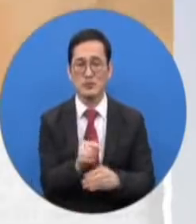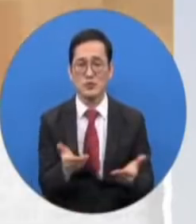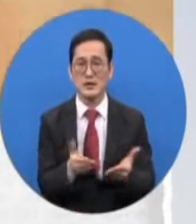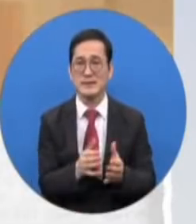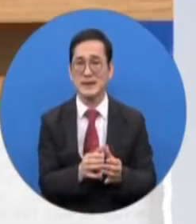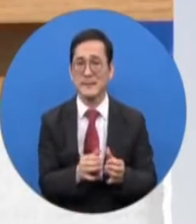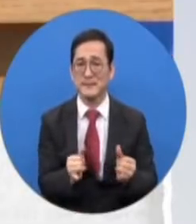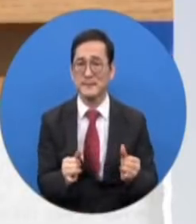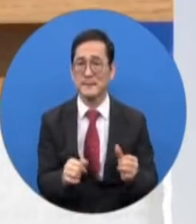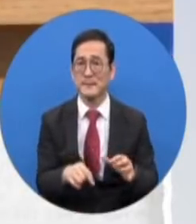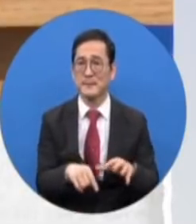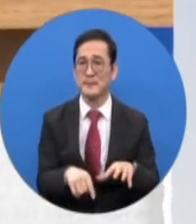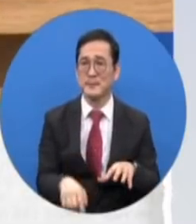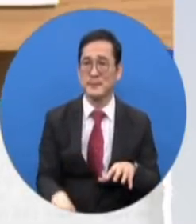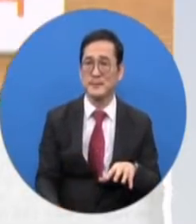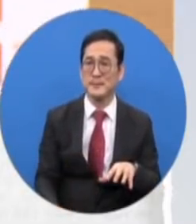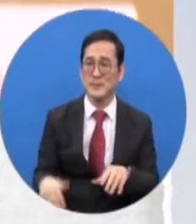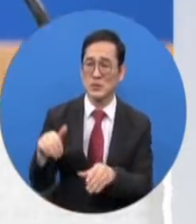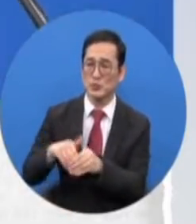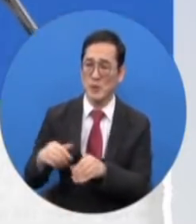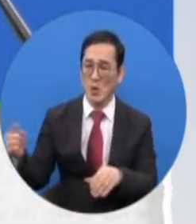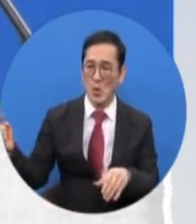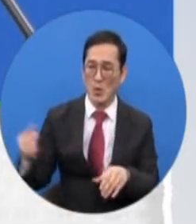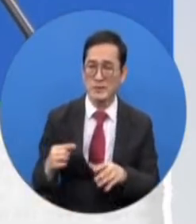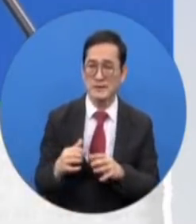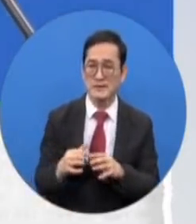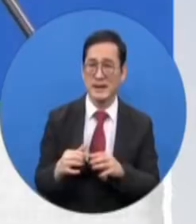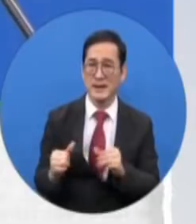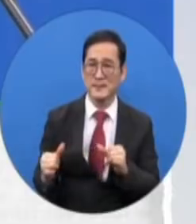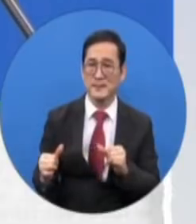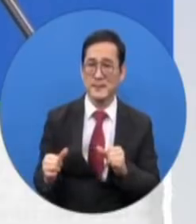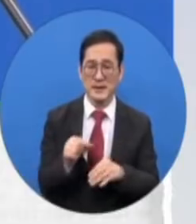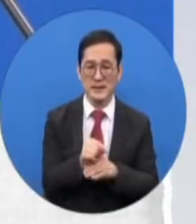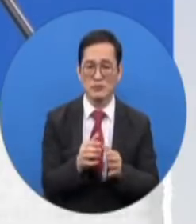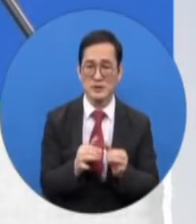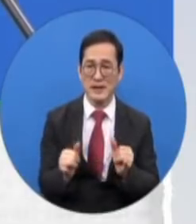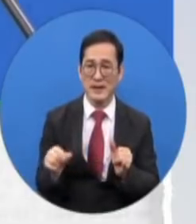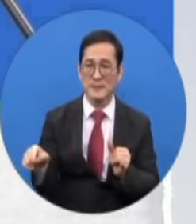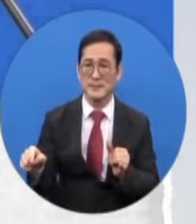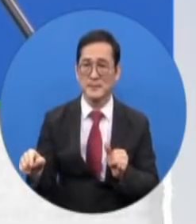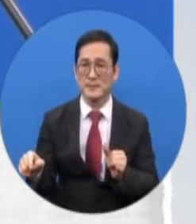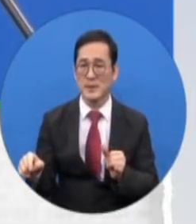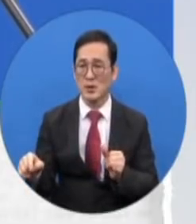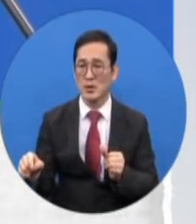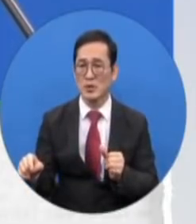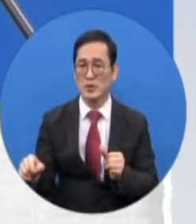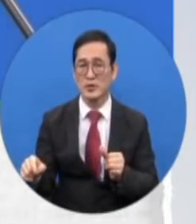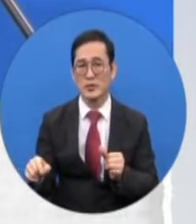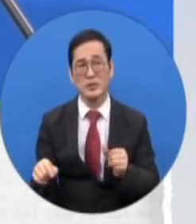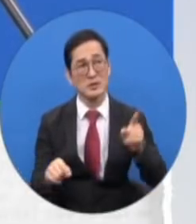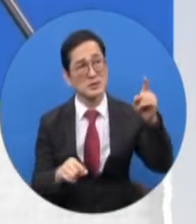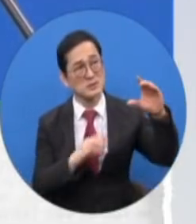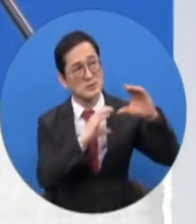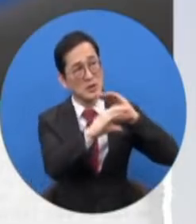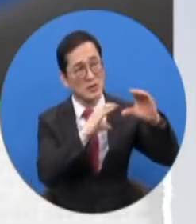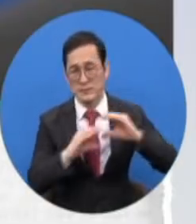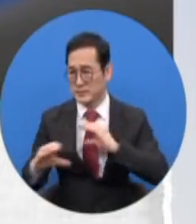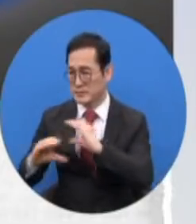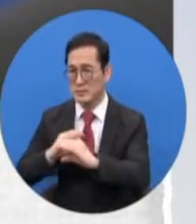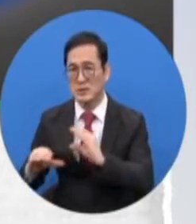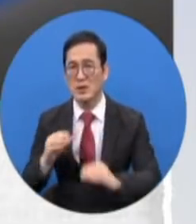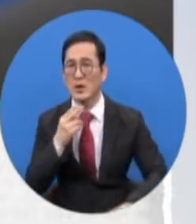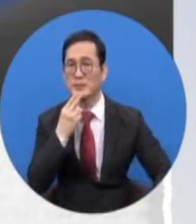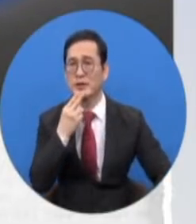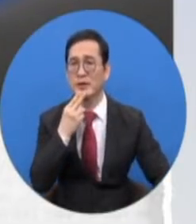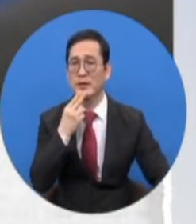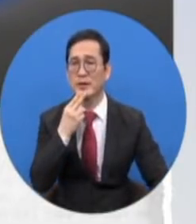자연히 현장에서는 투표를 진행하는 유권자와 사무원들 간의 실랑이가 벌어질 수밖에 예. 없었습니다. 즉 투표 전반의